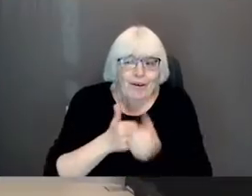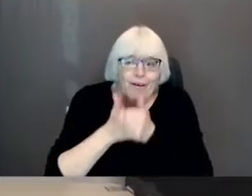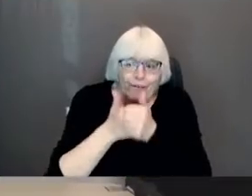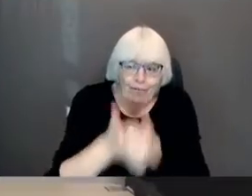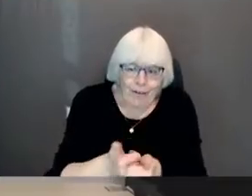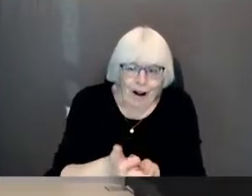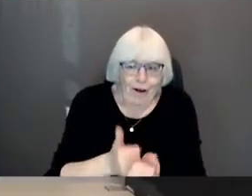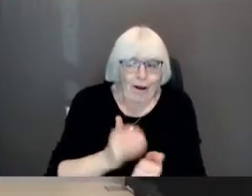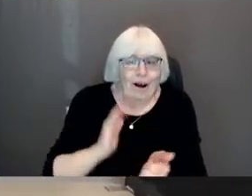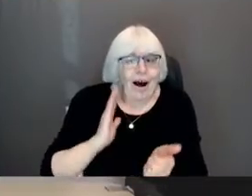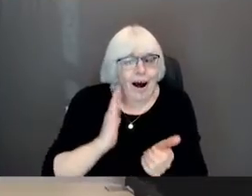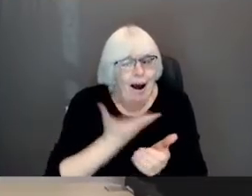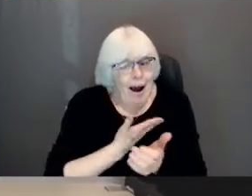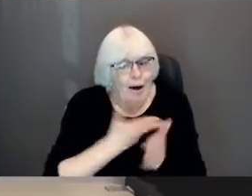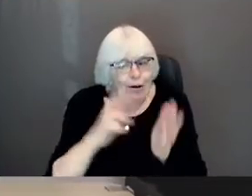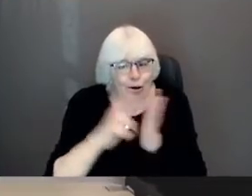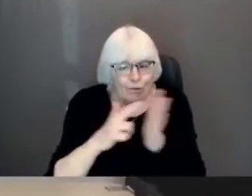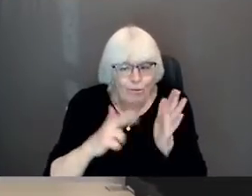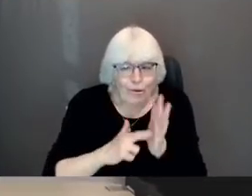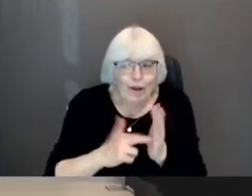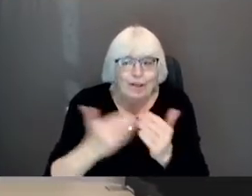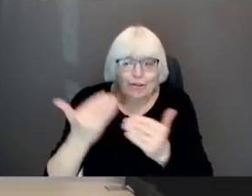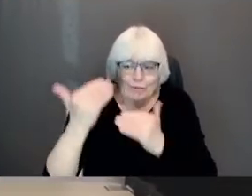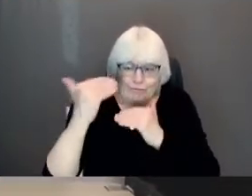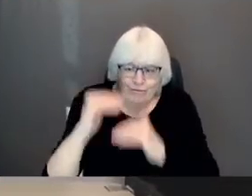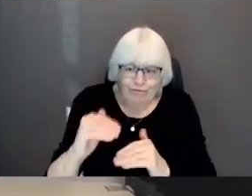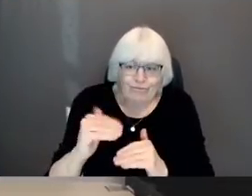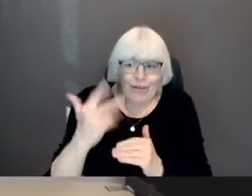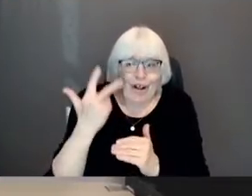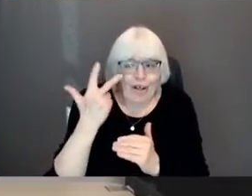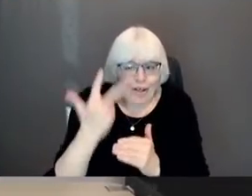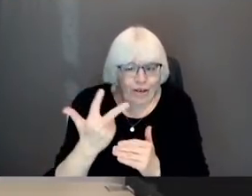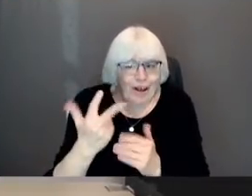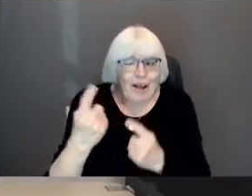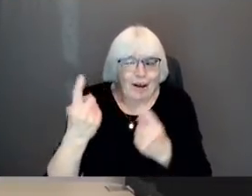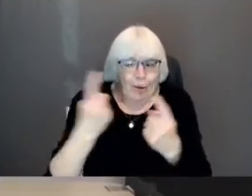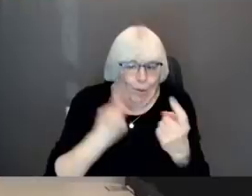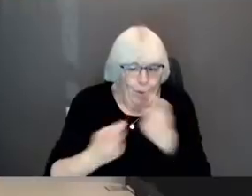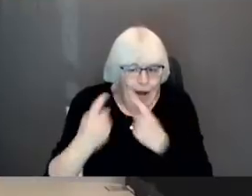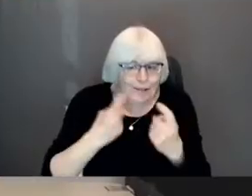But thank you, Dr. Morrison, as always. And to all Islanders, stay